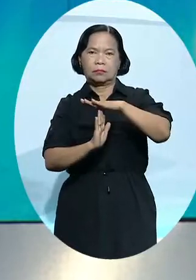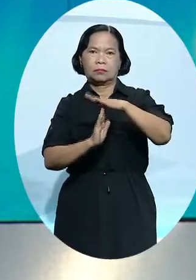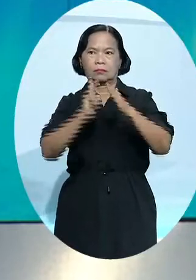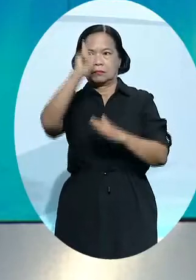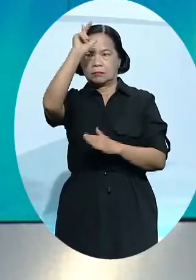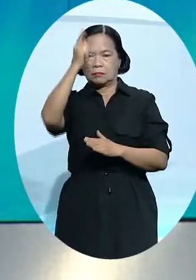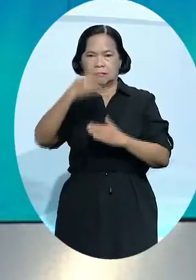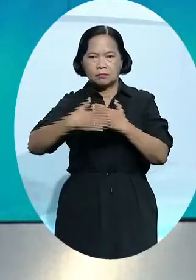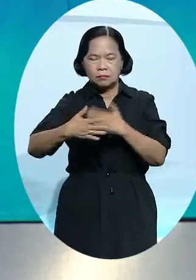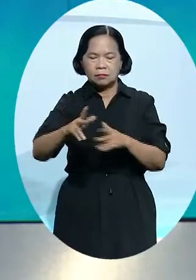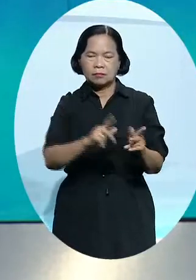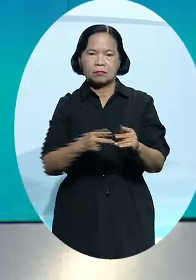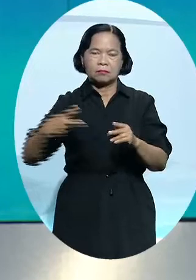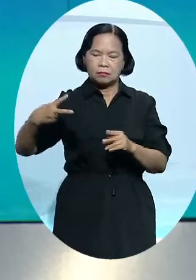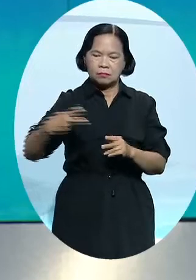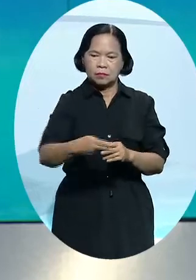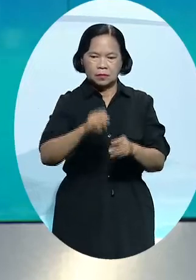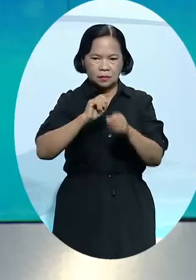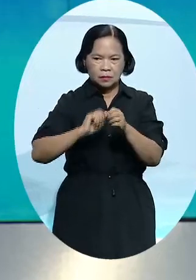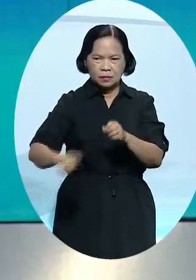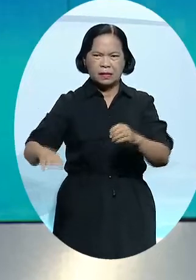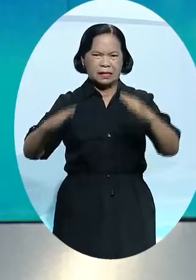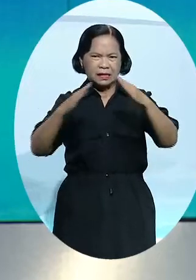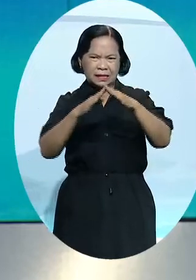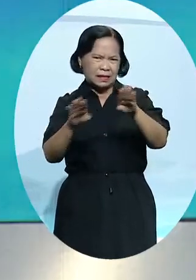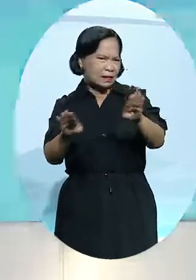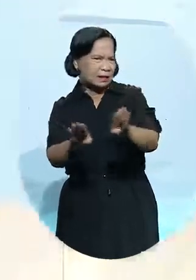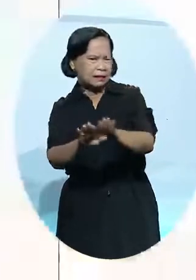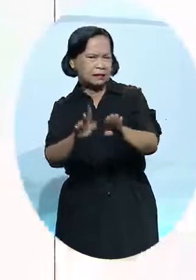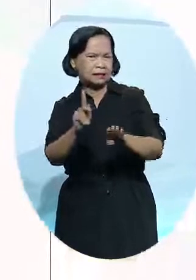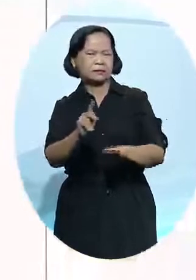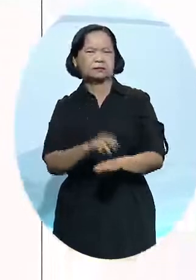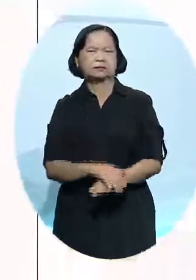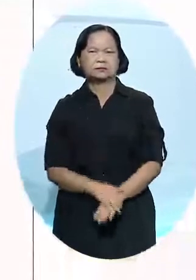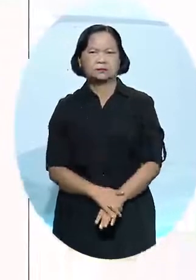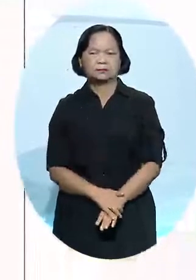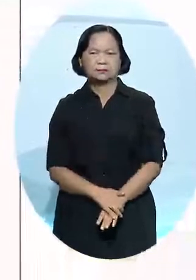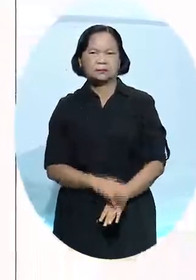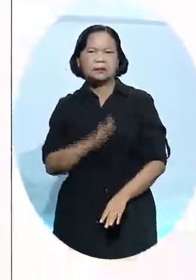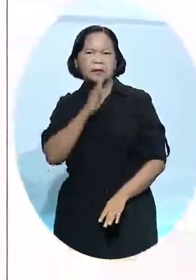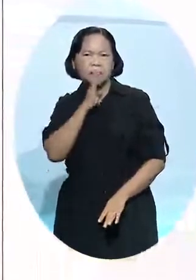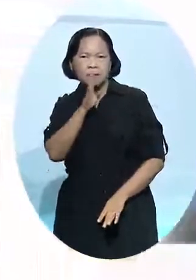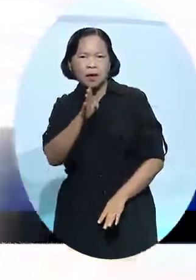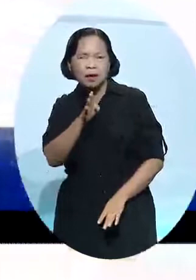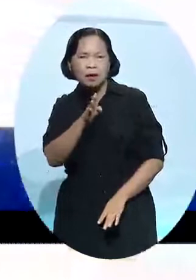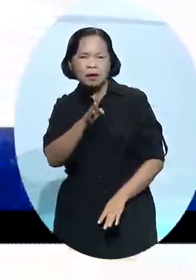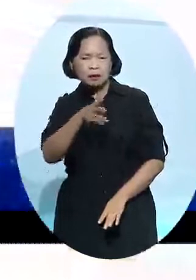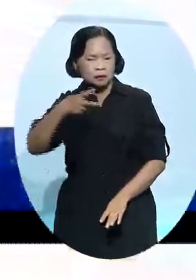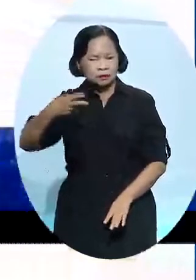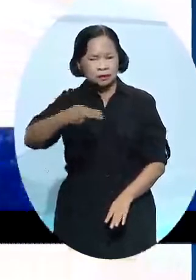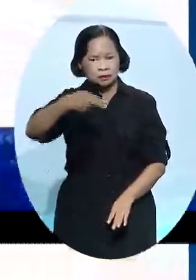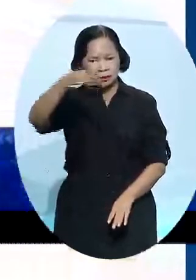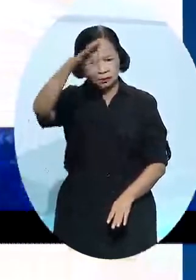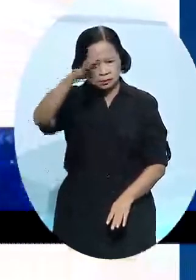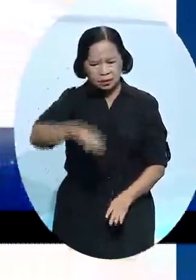vào ngày càng rời xa Kế hoạch các trạm khí thải gây hiệu ứng nhà kính theo báo cáo về cam kết cắt giảm